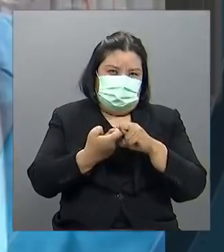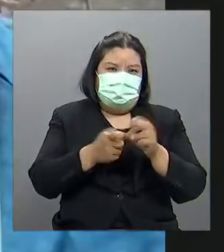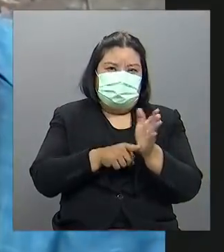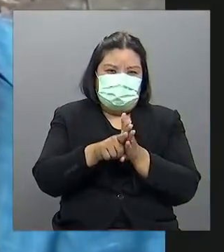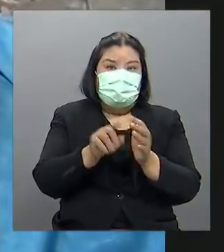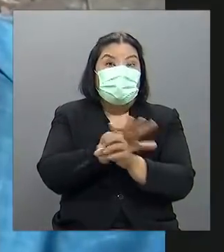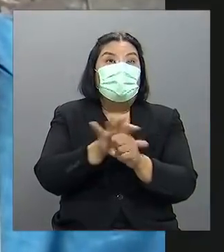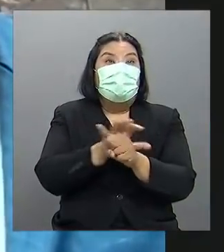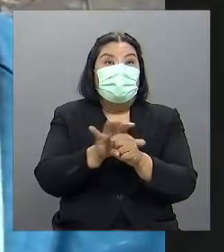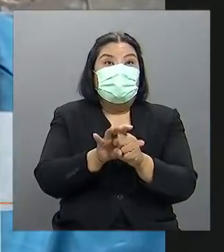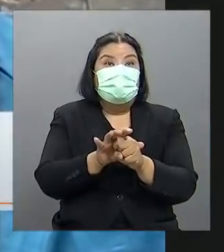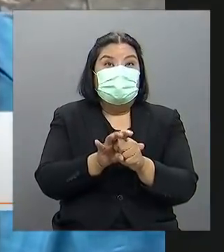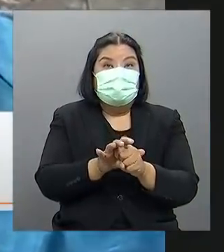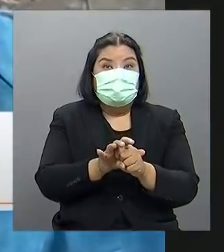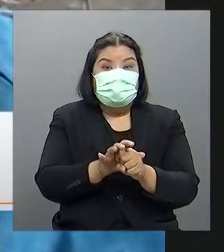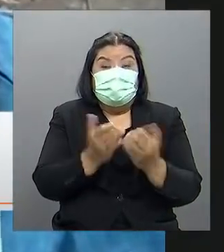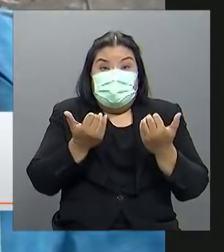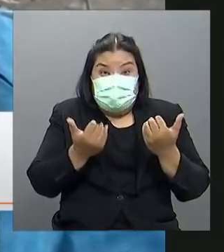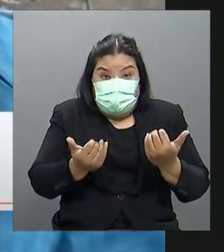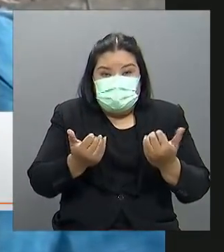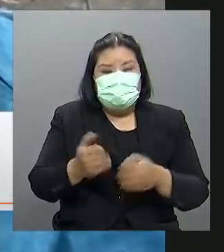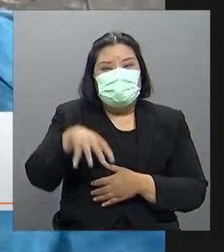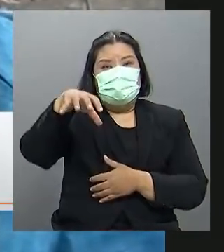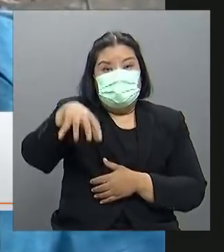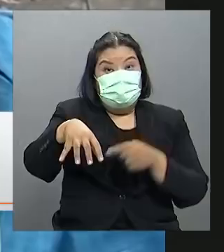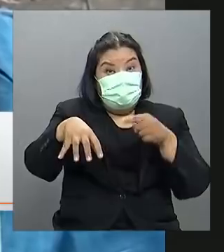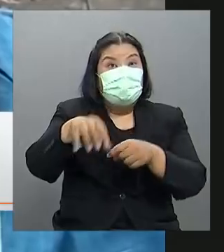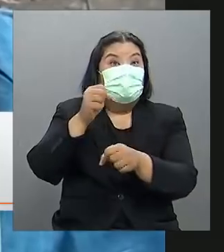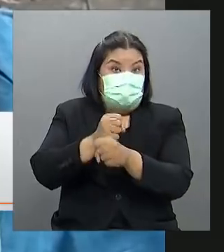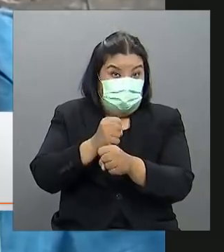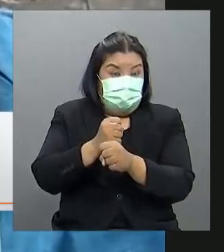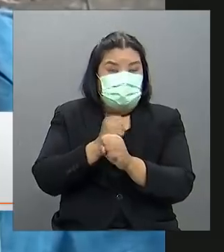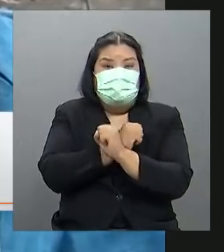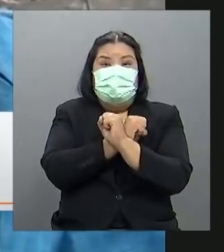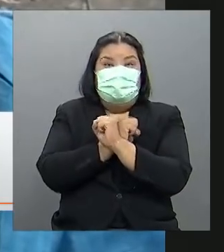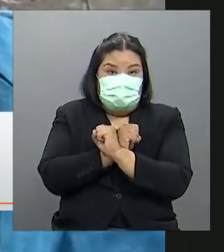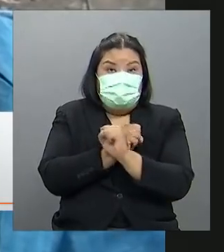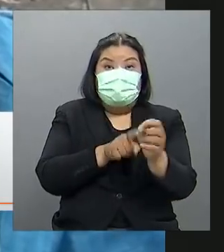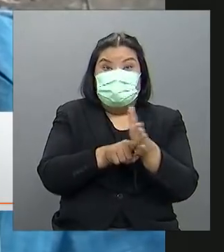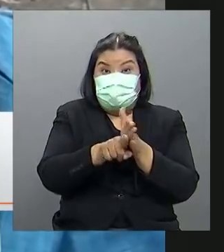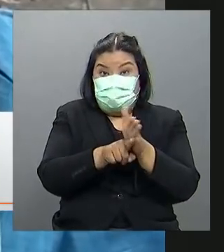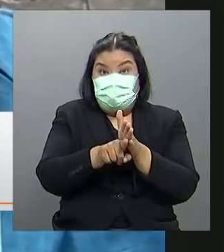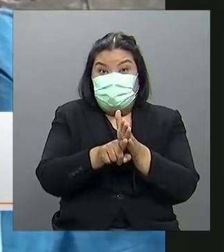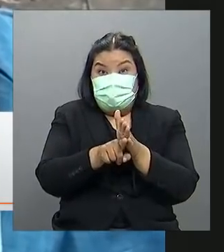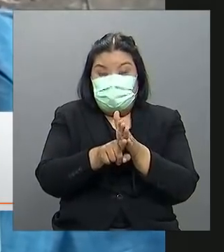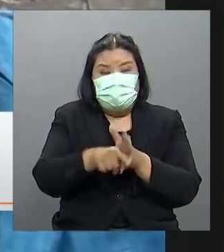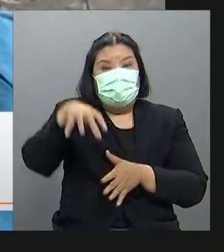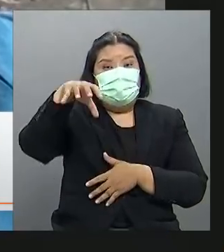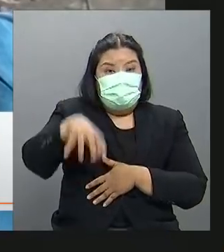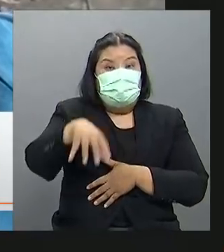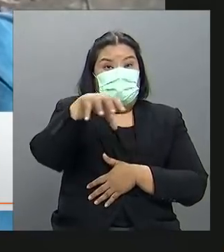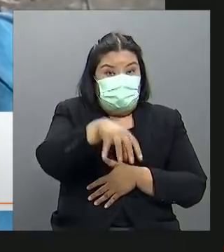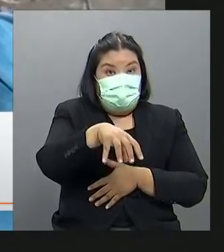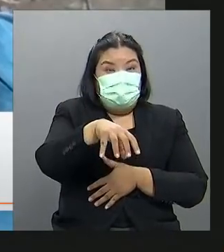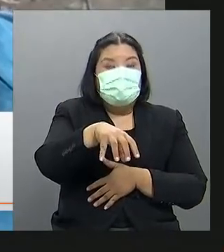น่วยงานหลักหน่วยงานหนึ่งก็คือสถาบันป้องกันควบคุมโรคเขตเมืองนะคะที่อยู่ภายใต้กรมควบคุมโรคนะคะก็เ